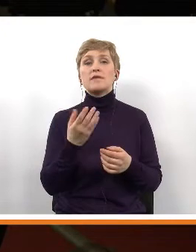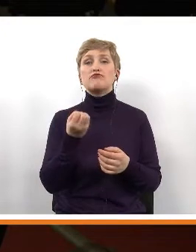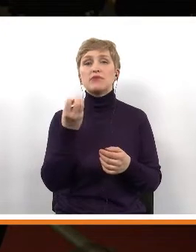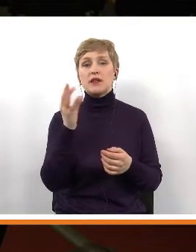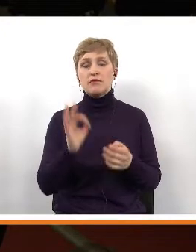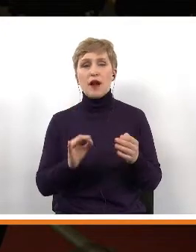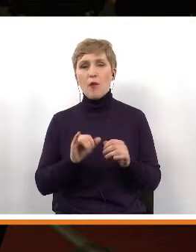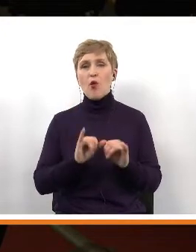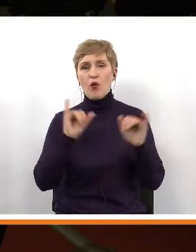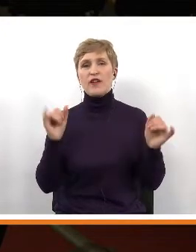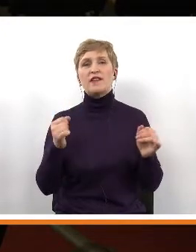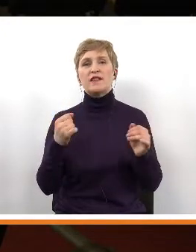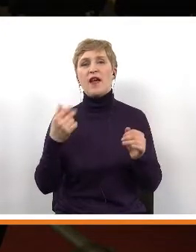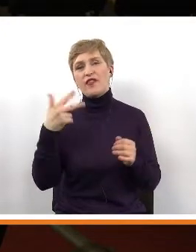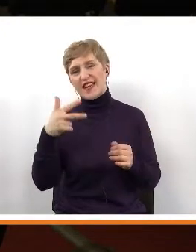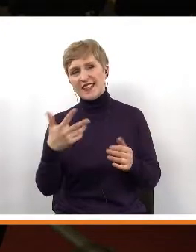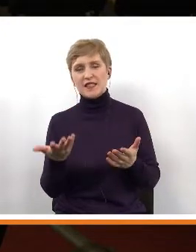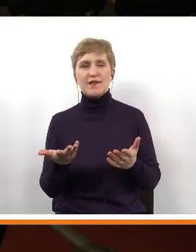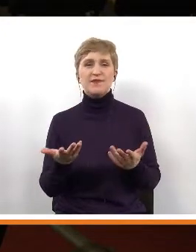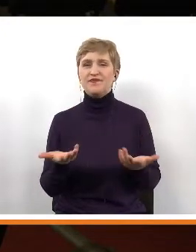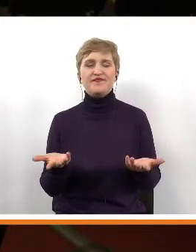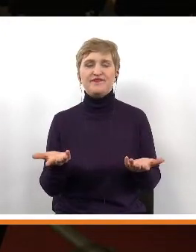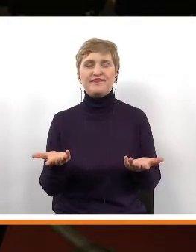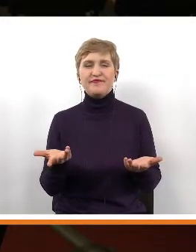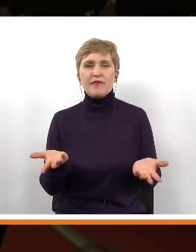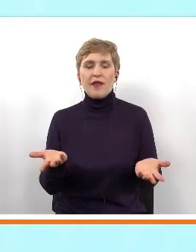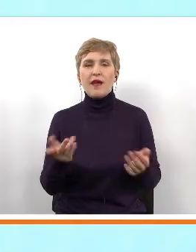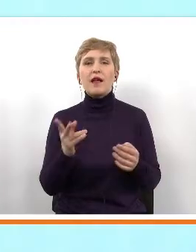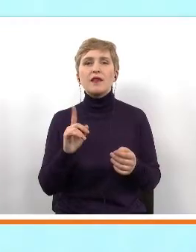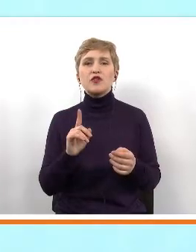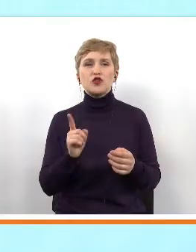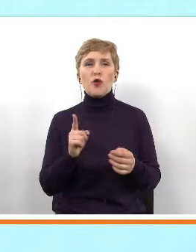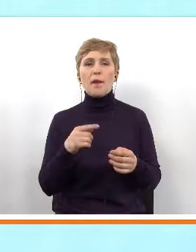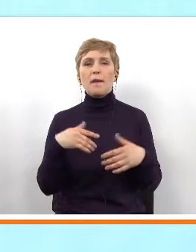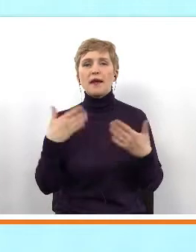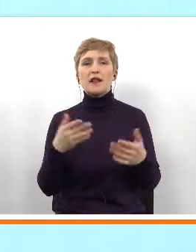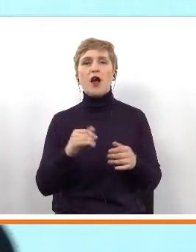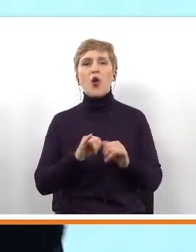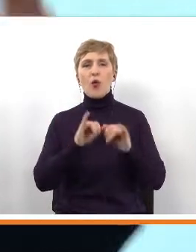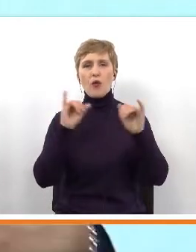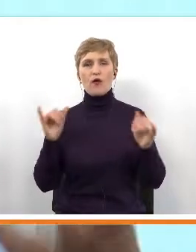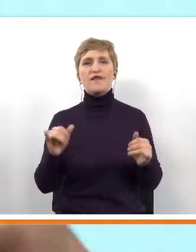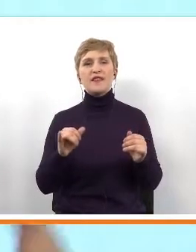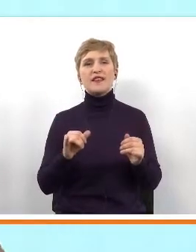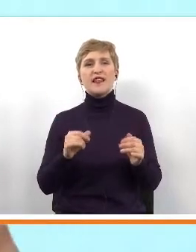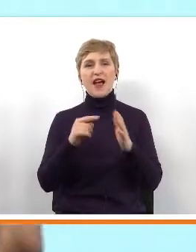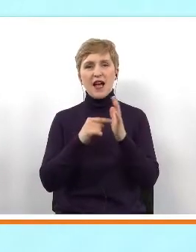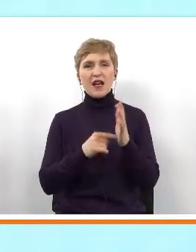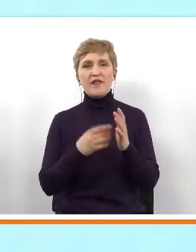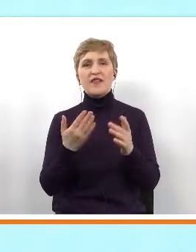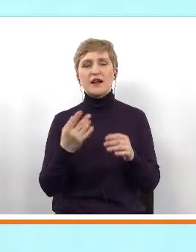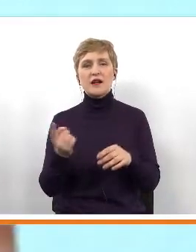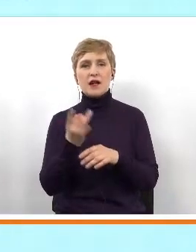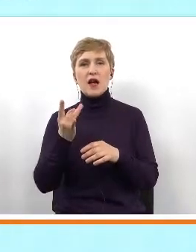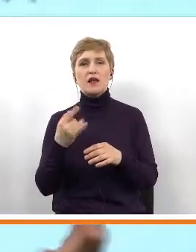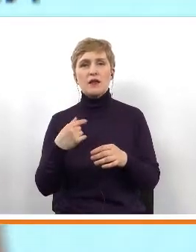15%, мы увеличим на 30%, или было там, ну, то есть для того, чтобы предлагать увеличение кратное в несколько раз, мы должны под это,